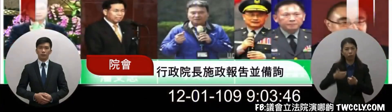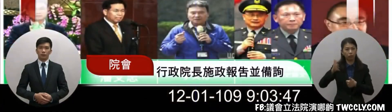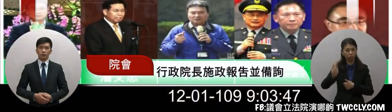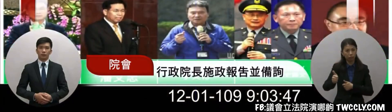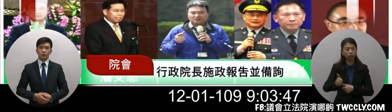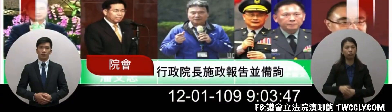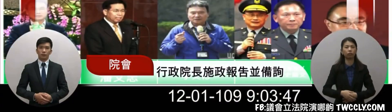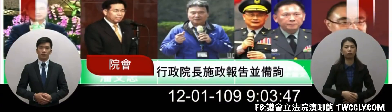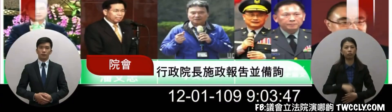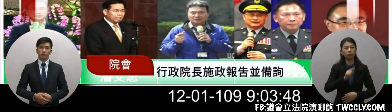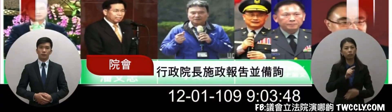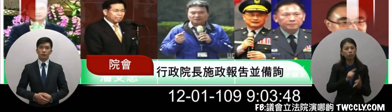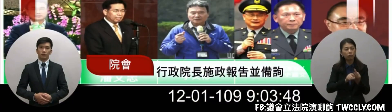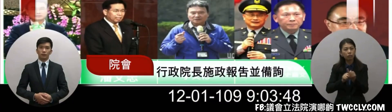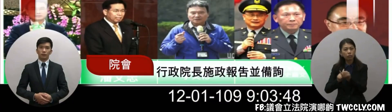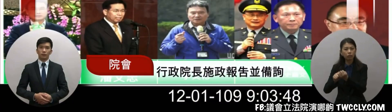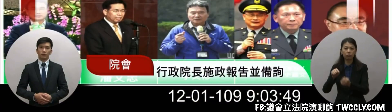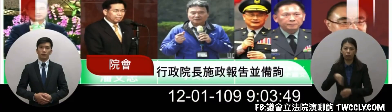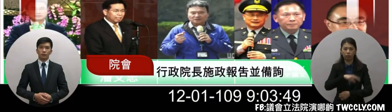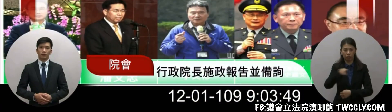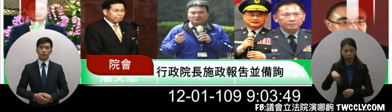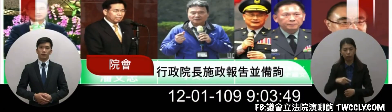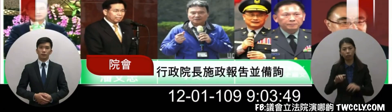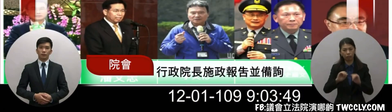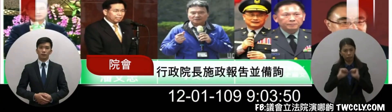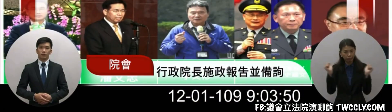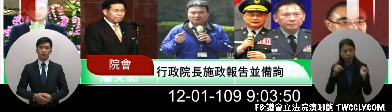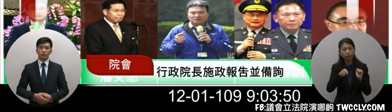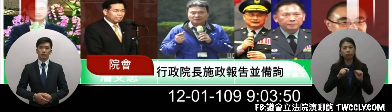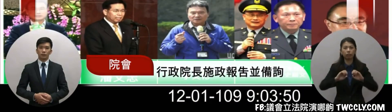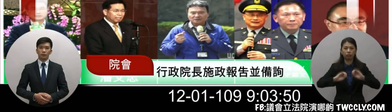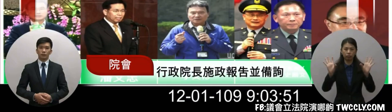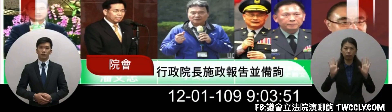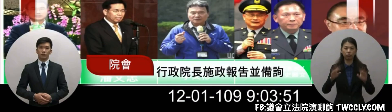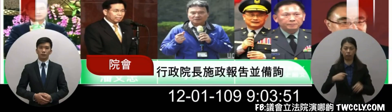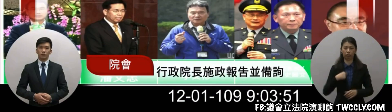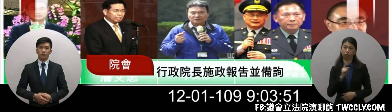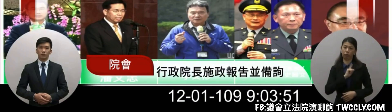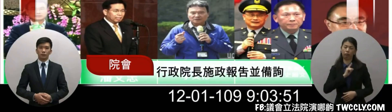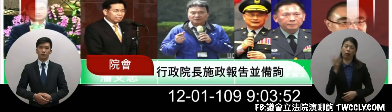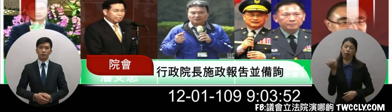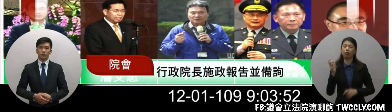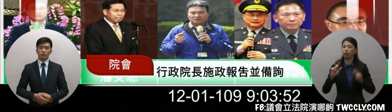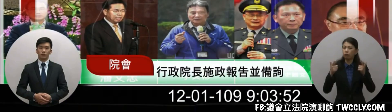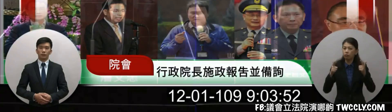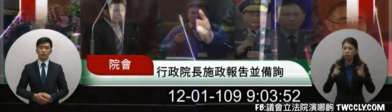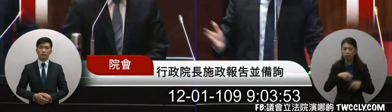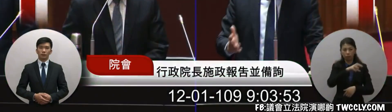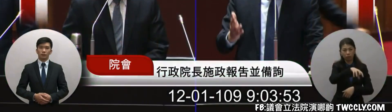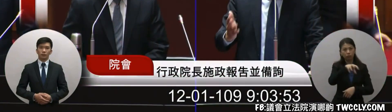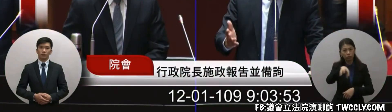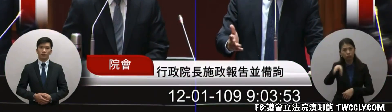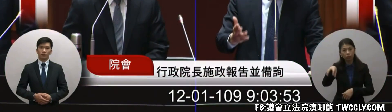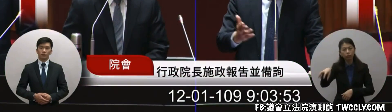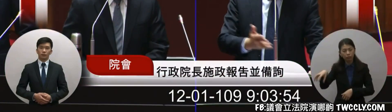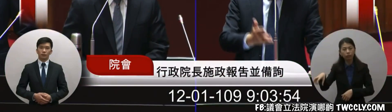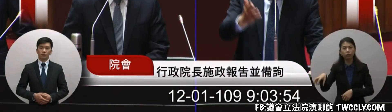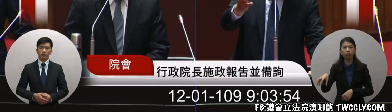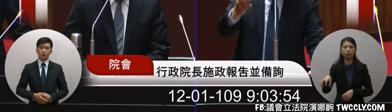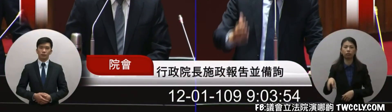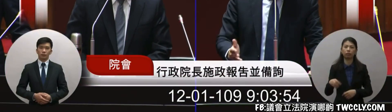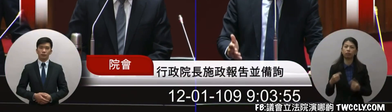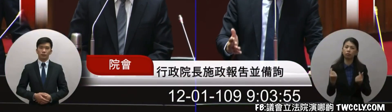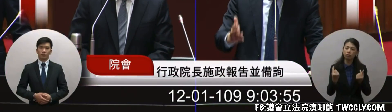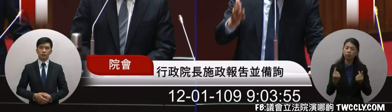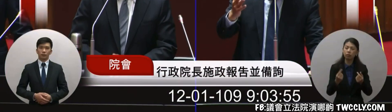实我想哈，这边我们其实已经全部揭露出来哈。我想这也不是我们说的哈，这就是各单位哈，包括啊我们